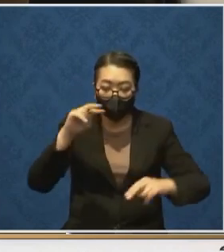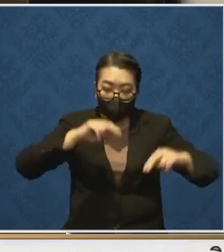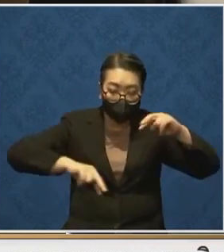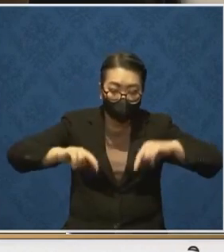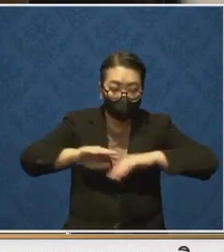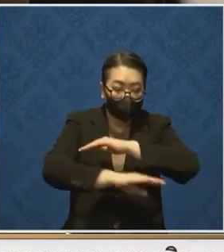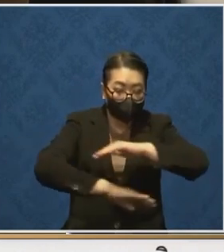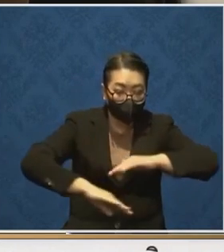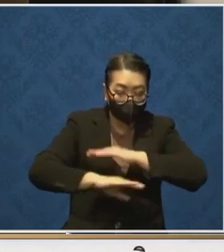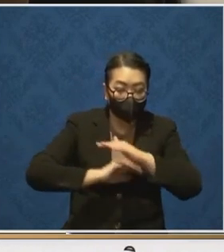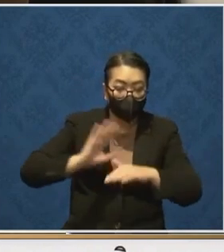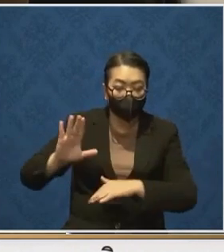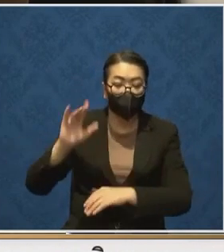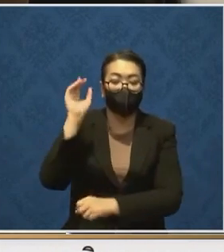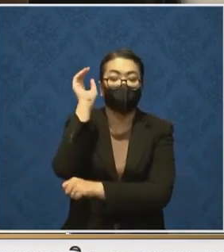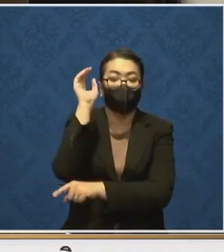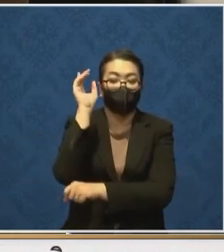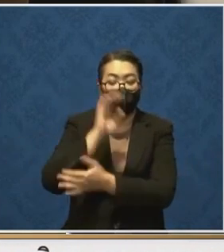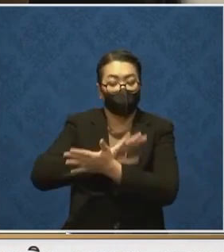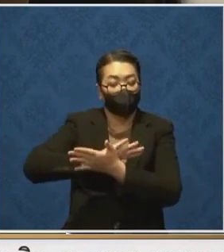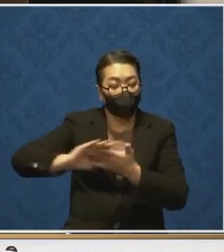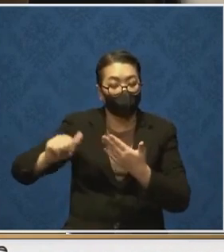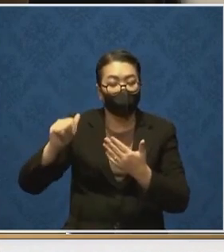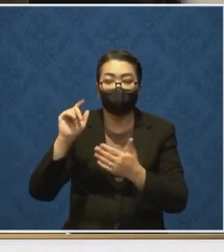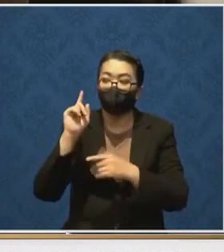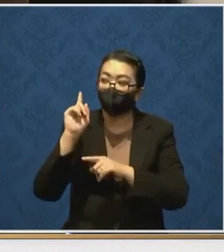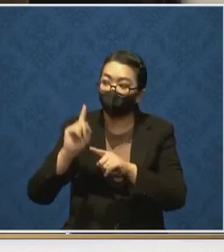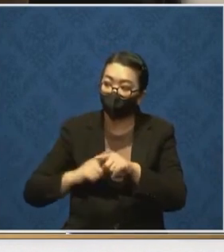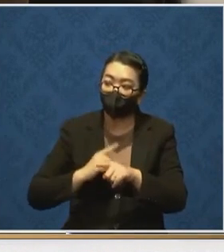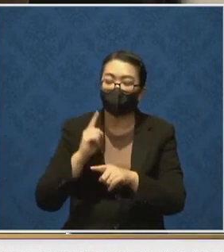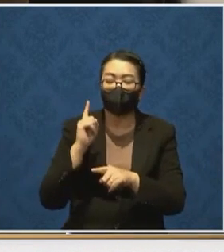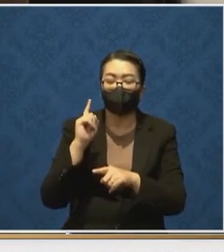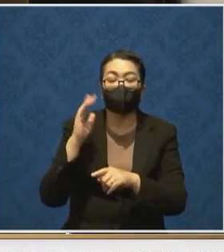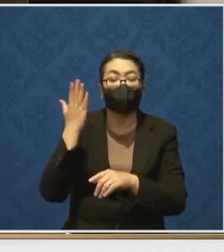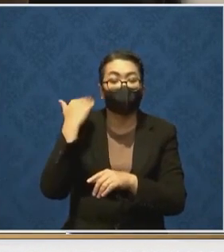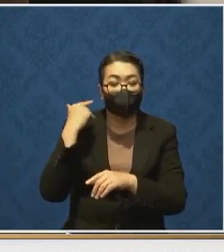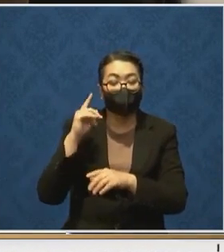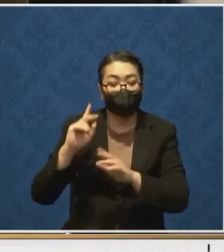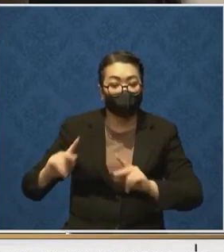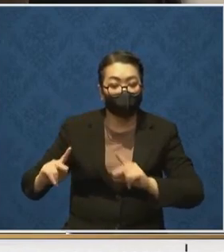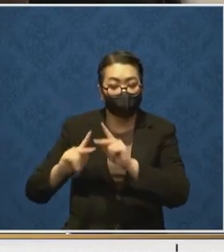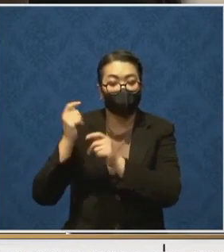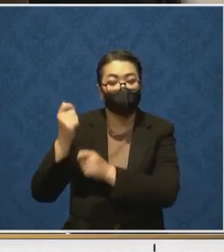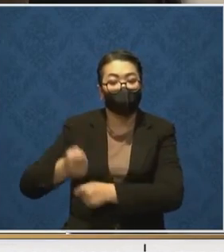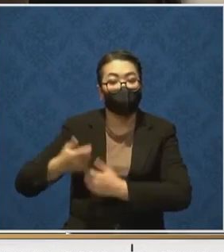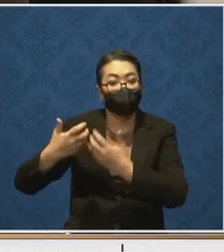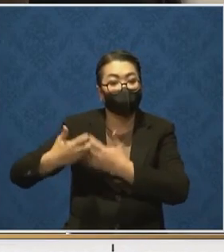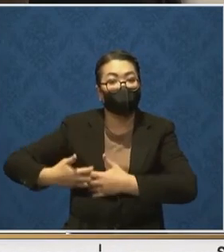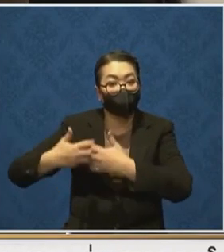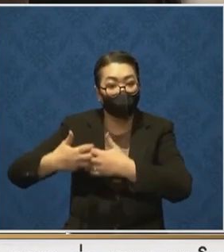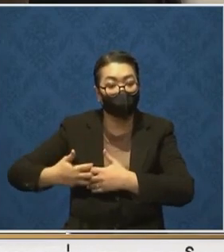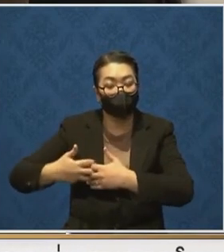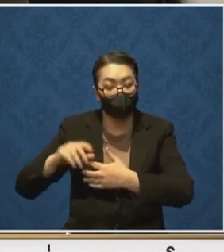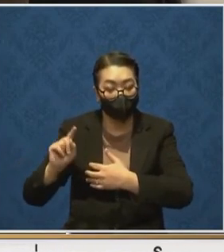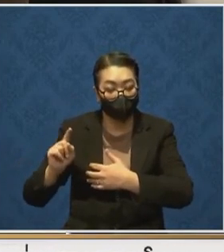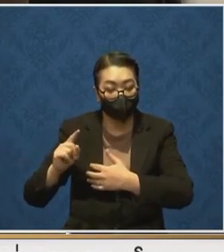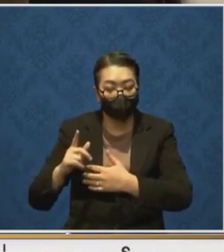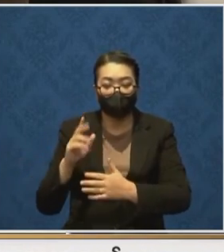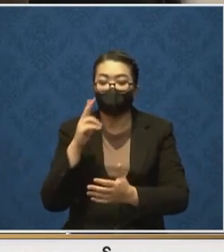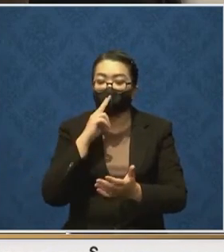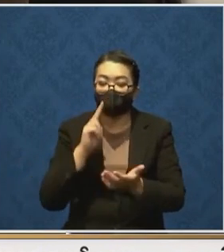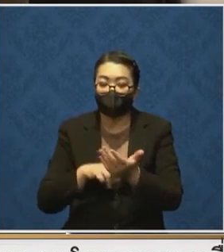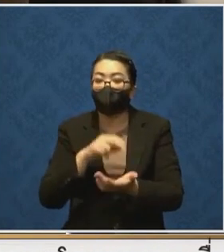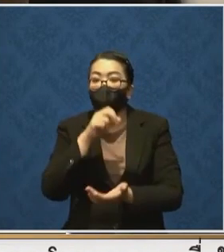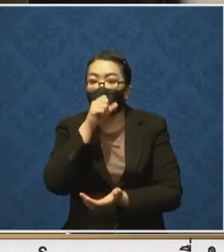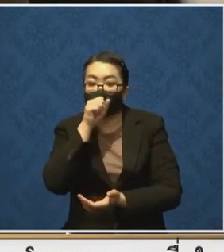าคดีที่ประเทศสคโรแล้วเสรจในเดือนกุภาพันธ 2563กระทวสากกรรมมหนงสือรับที่สุด ดวน